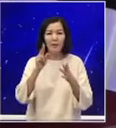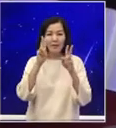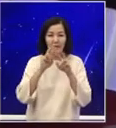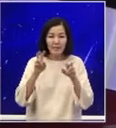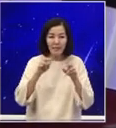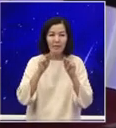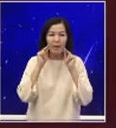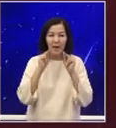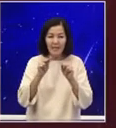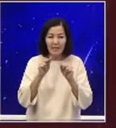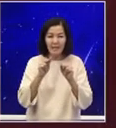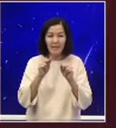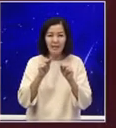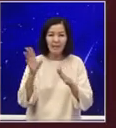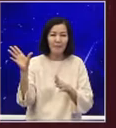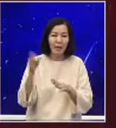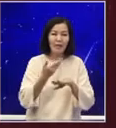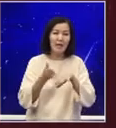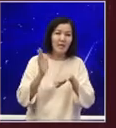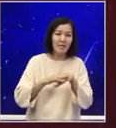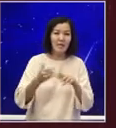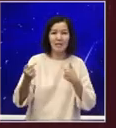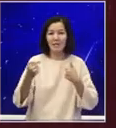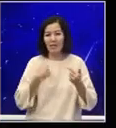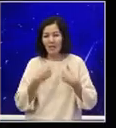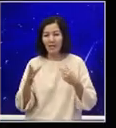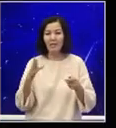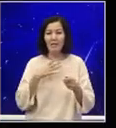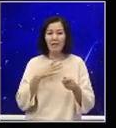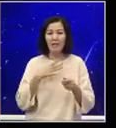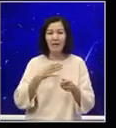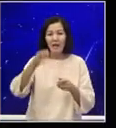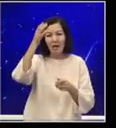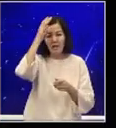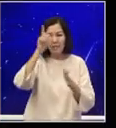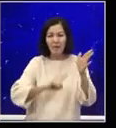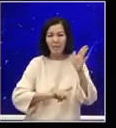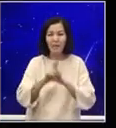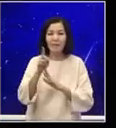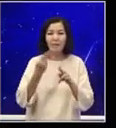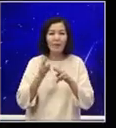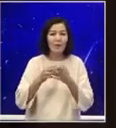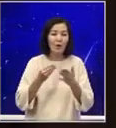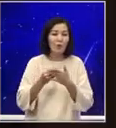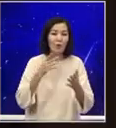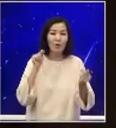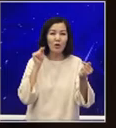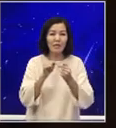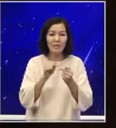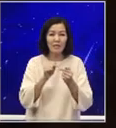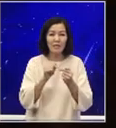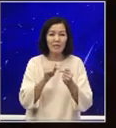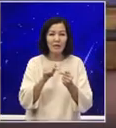пен әділетсіздікті басынан өткереді. Жастың ғылым жолындағы бастапқы еңбегі құнды болса да, қарсыластары